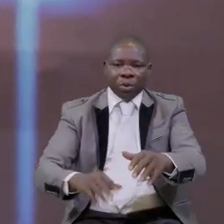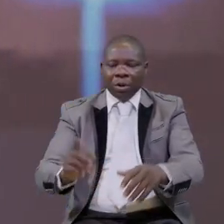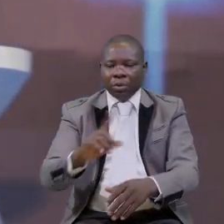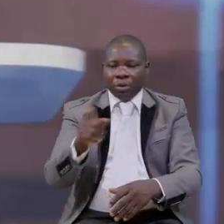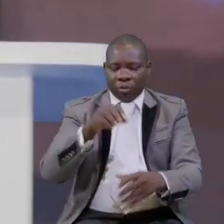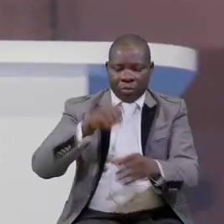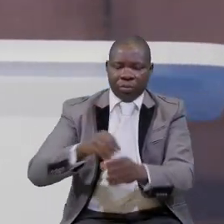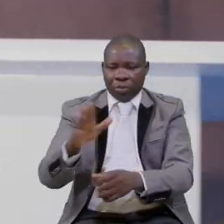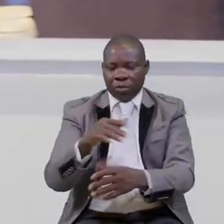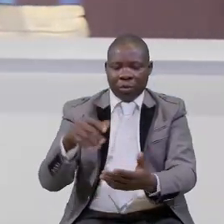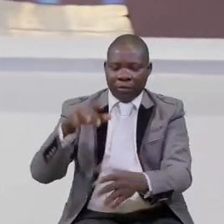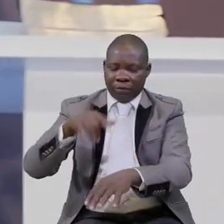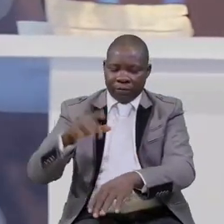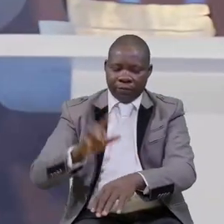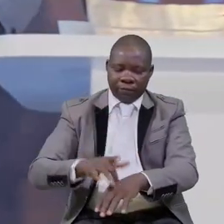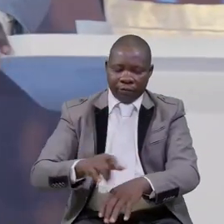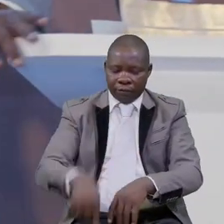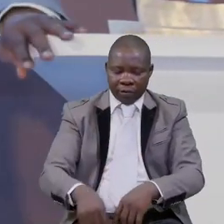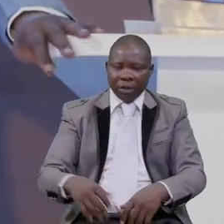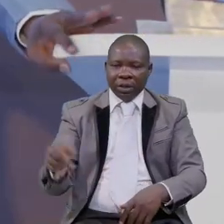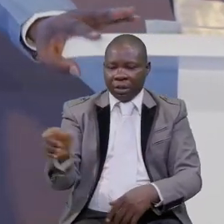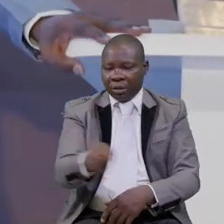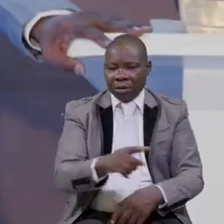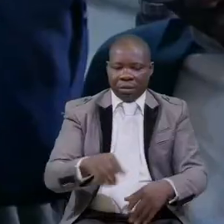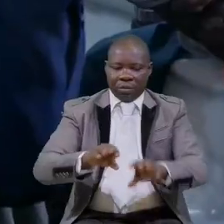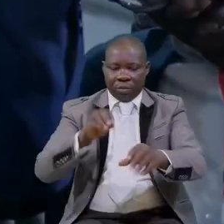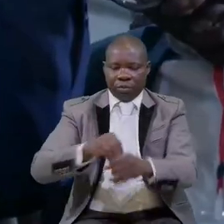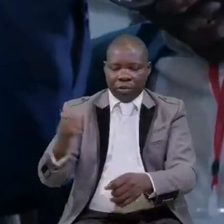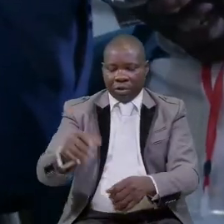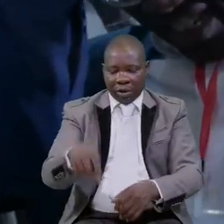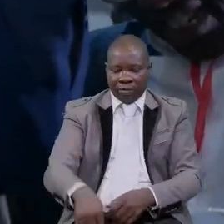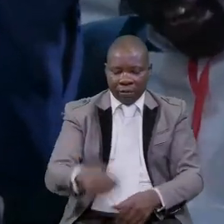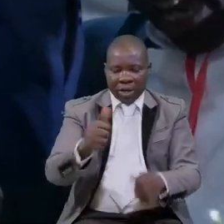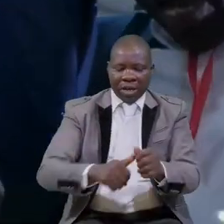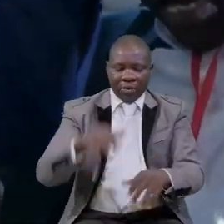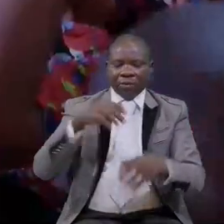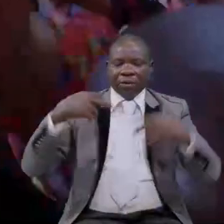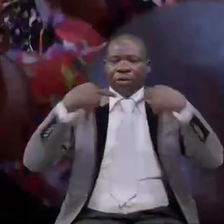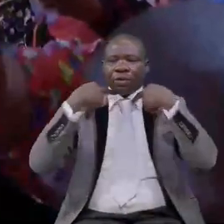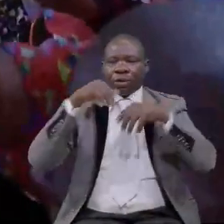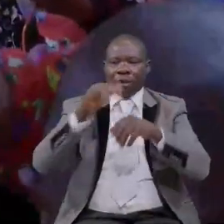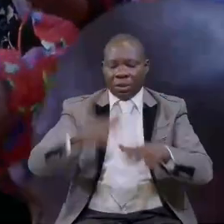marchent, dans tes empreintes, dans tes pas, tout joug de leur vie sera brisé.